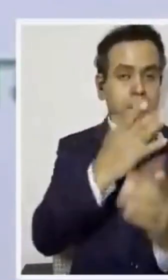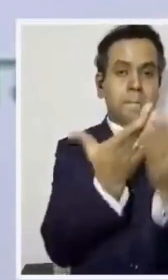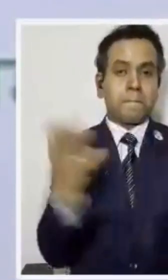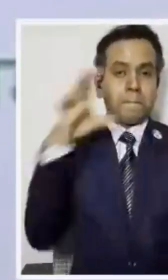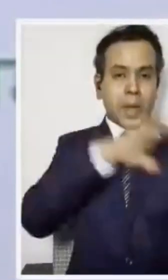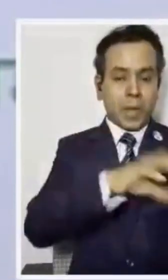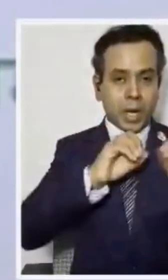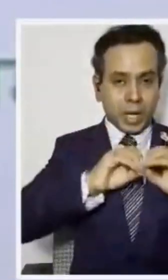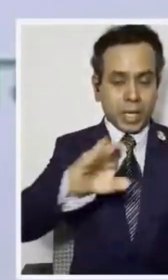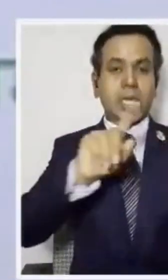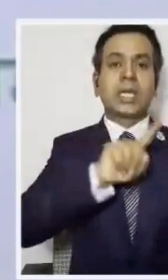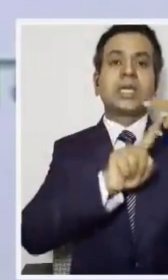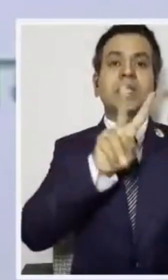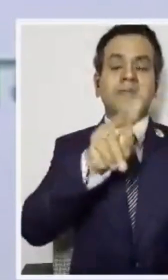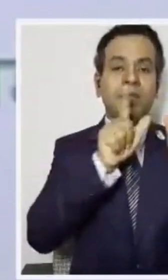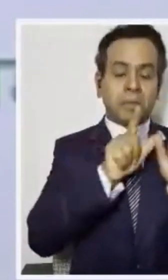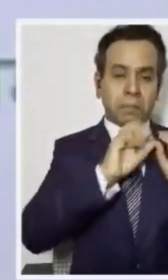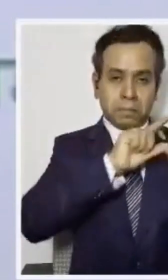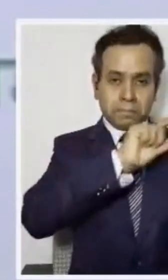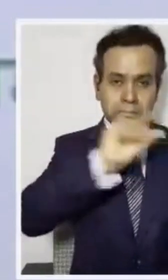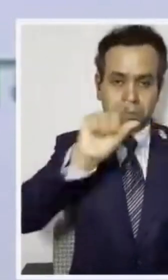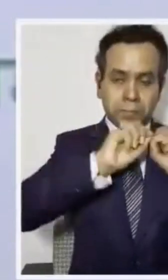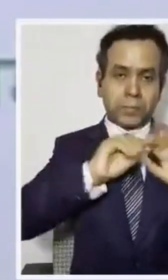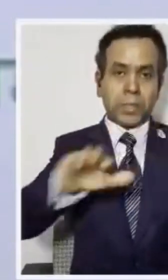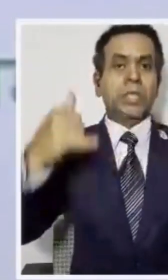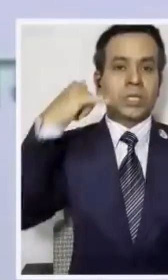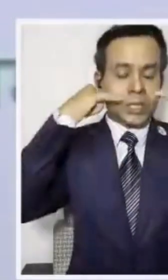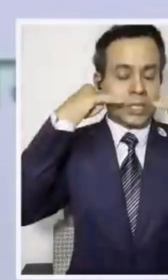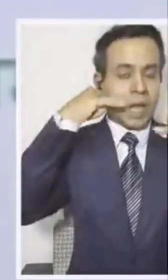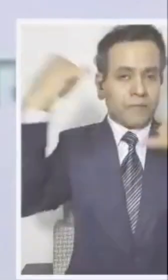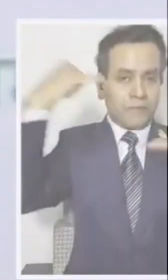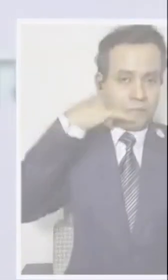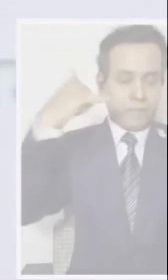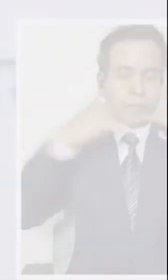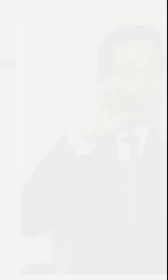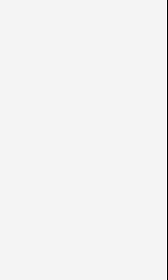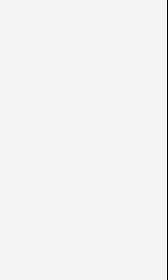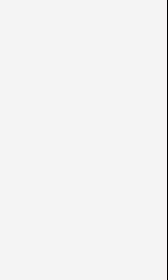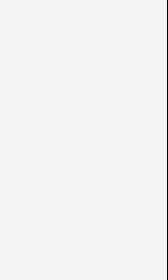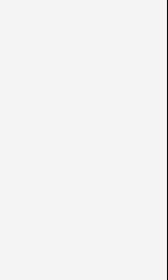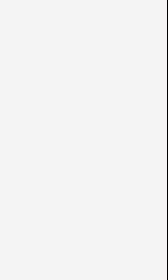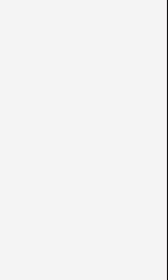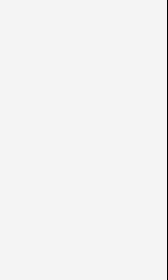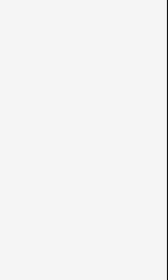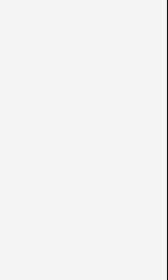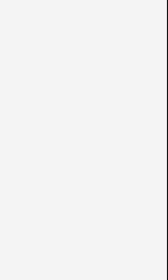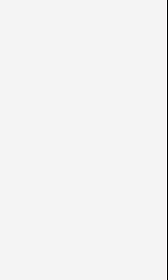থাকি, এগুলোর জন্য আমরা পালন করি, নিজে সুস্থ থাকি, পরিবার সবাইকে সুস্থ রাখি, সবাইকে।